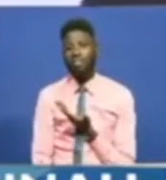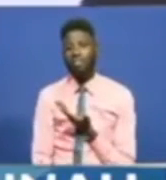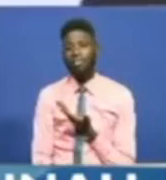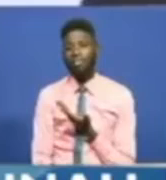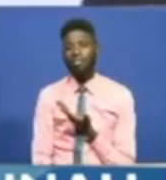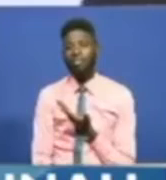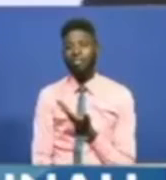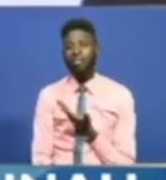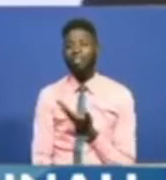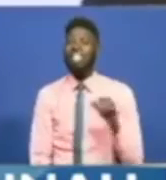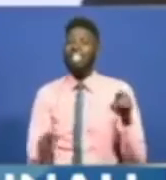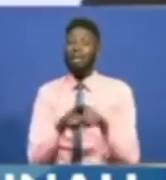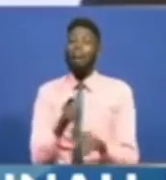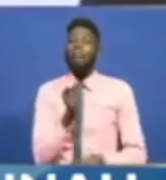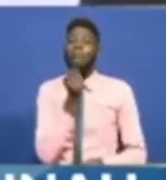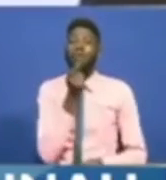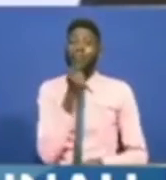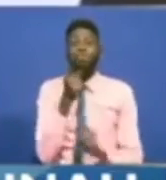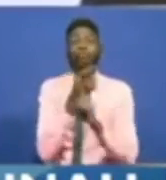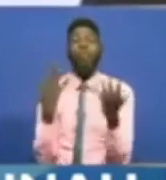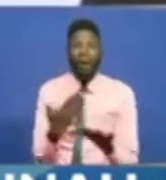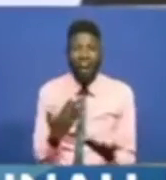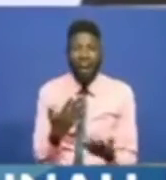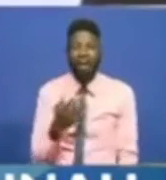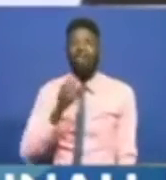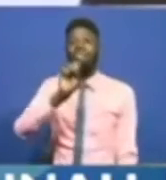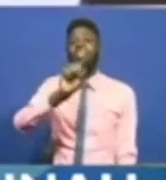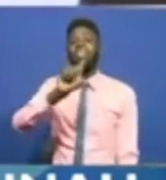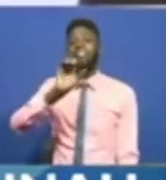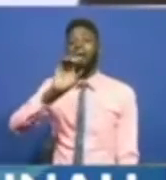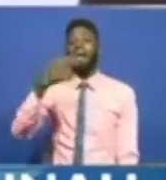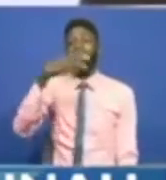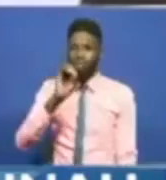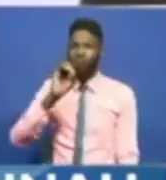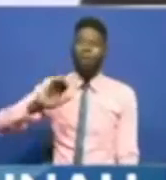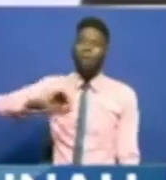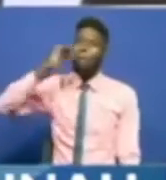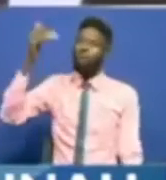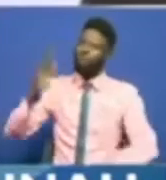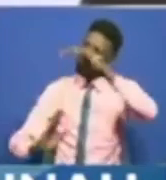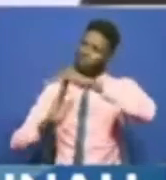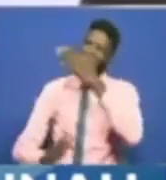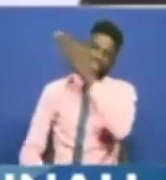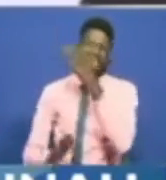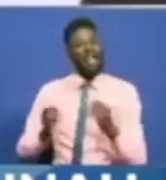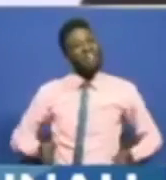Nyayo alitoka kule Sacho, angalieni huko juu kule milimani, ufukara